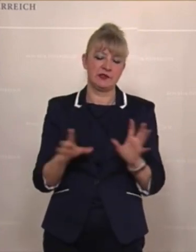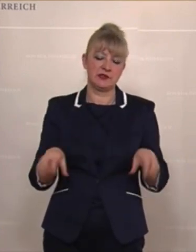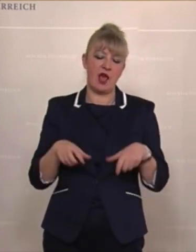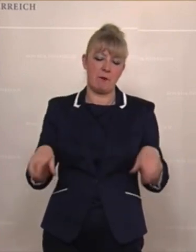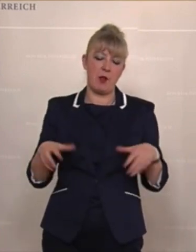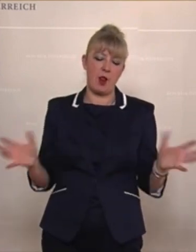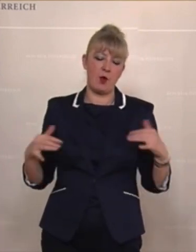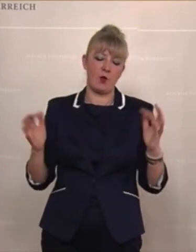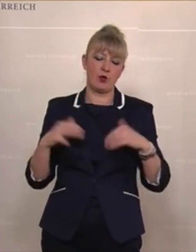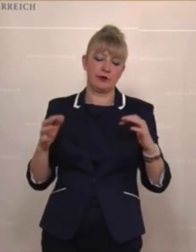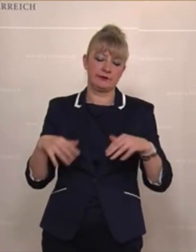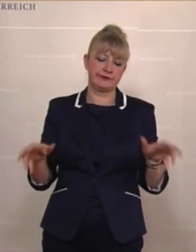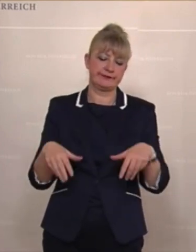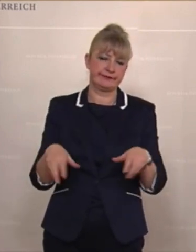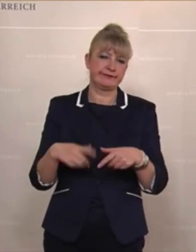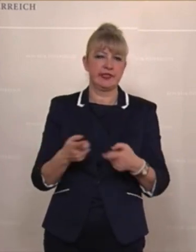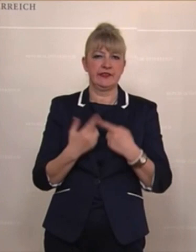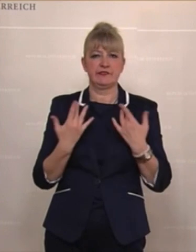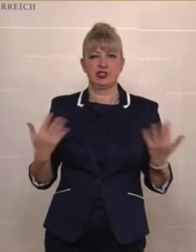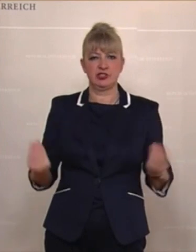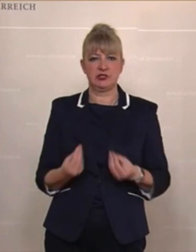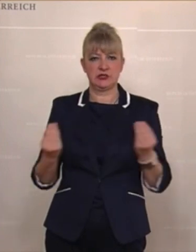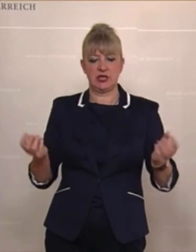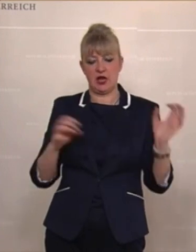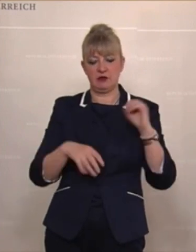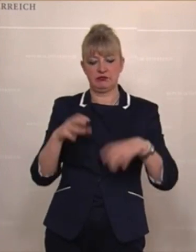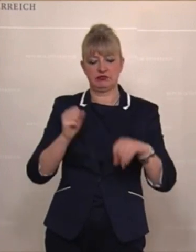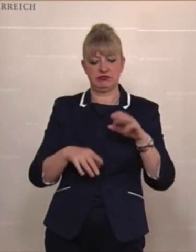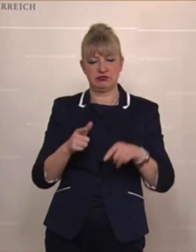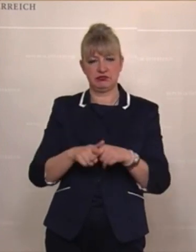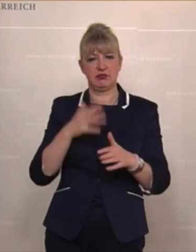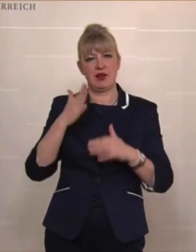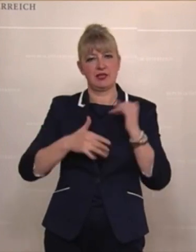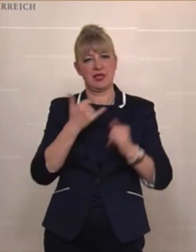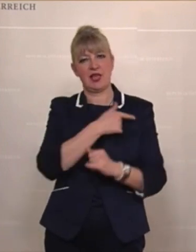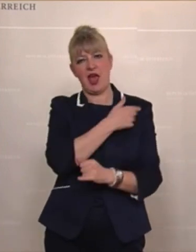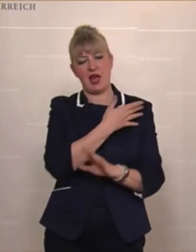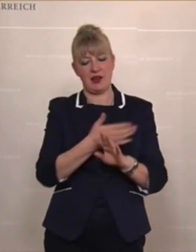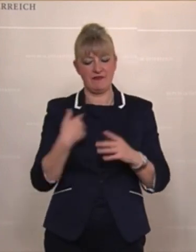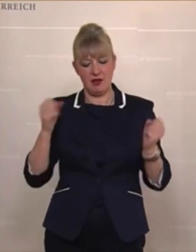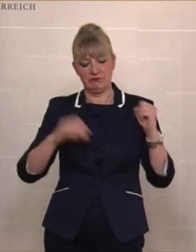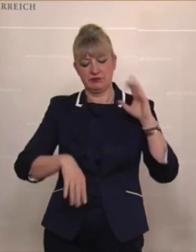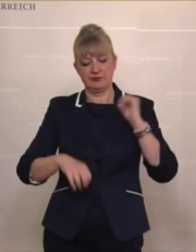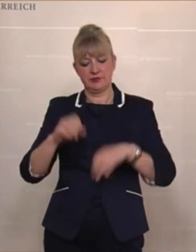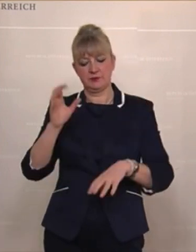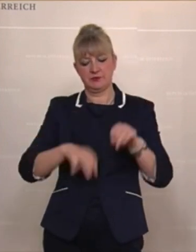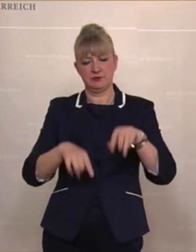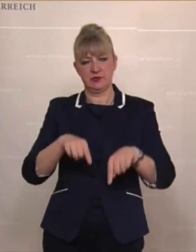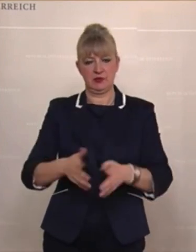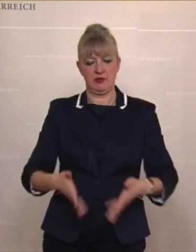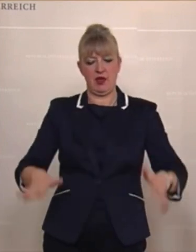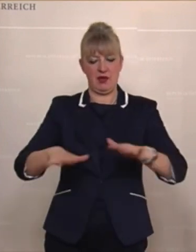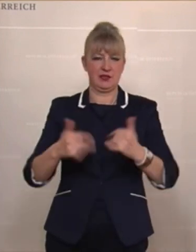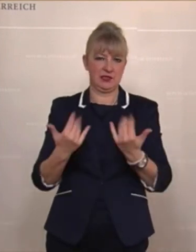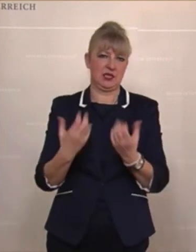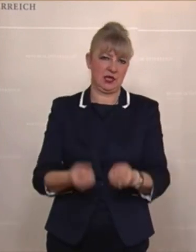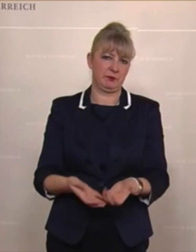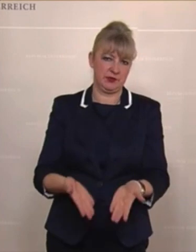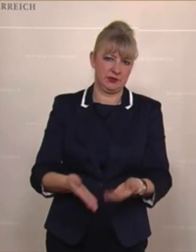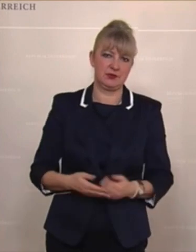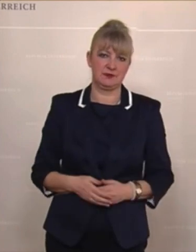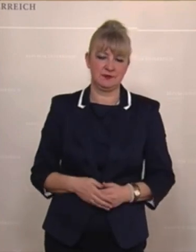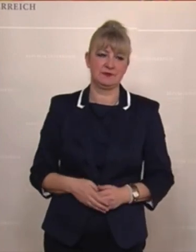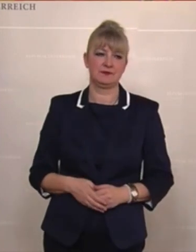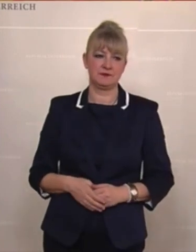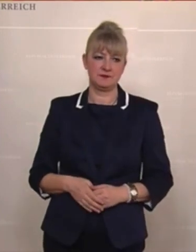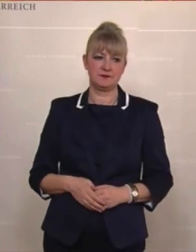Sammelsurium an verschiedenen Sachen, die jetzt im Laufe der letzten Jahre eingeworfen wurden. Und das ist jetzt das Ergebnis.